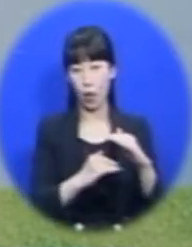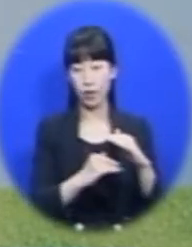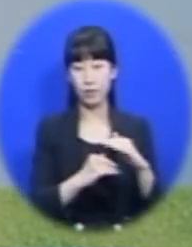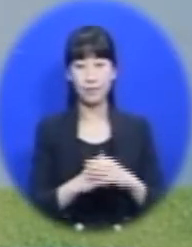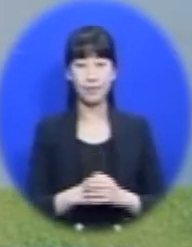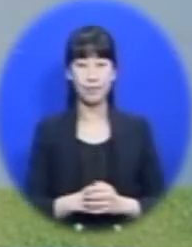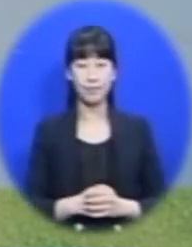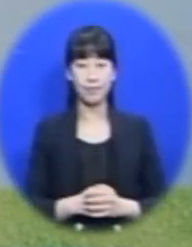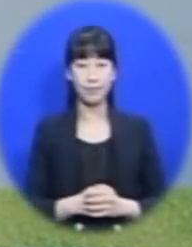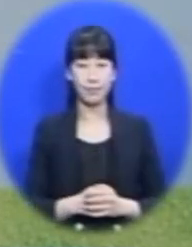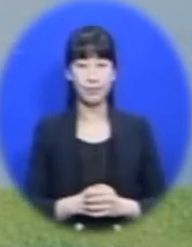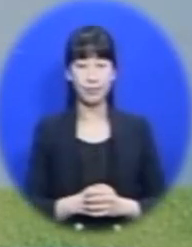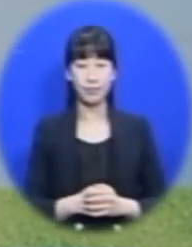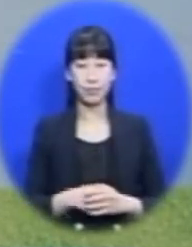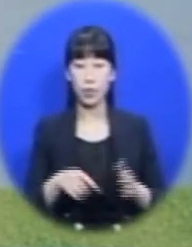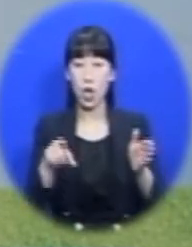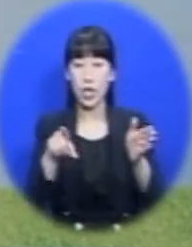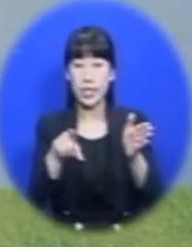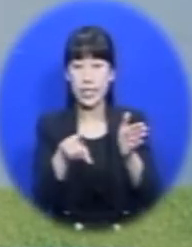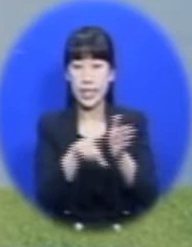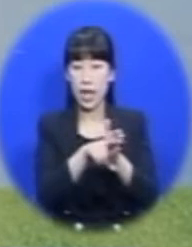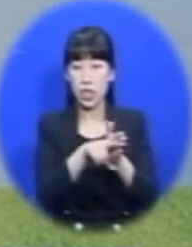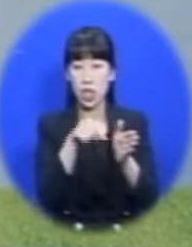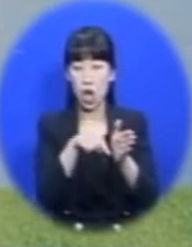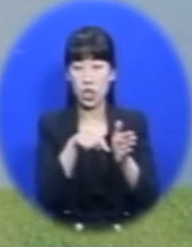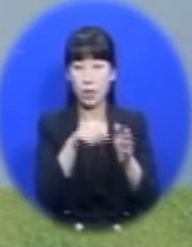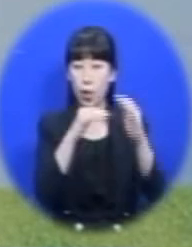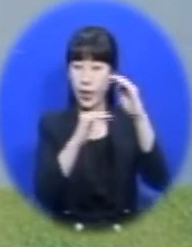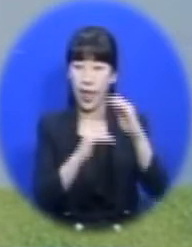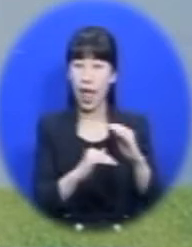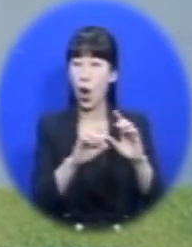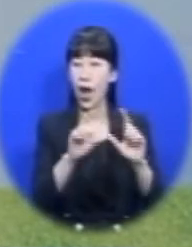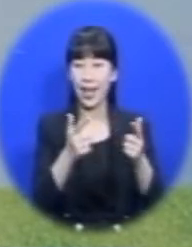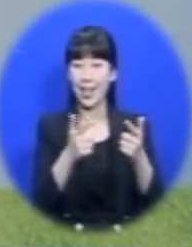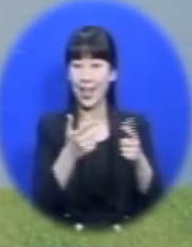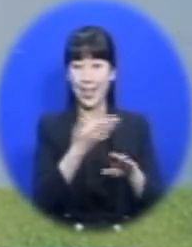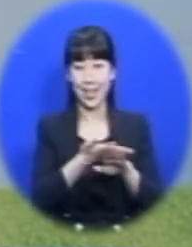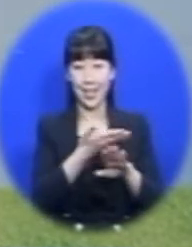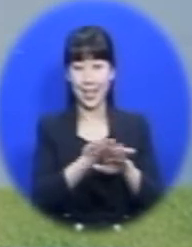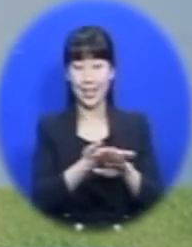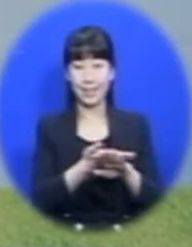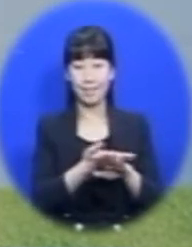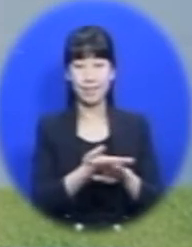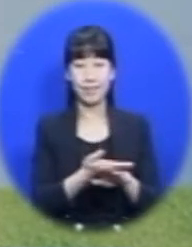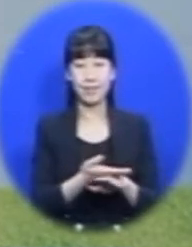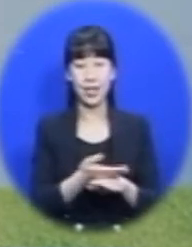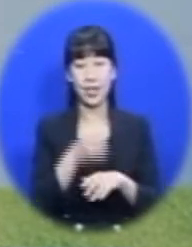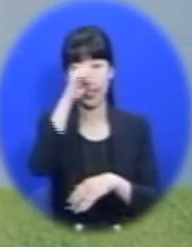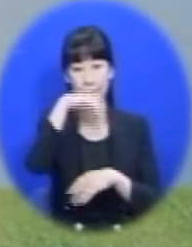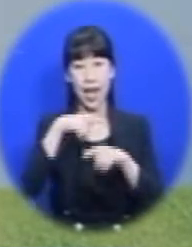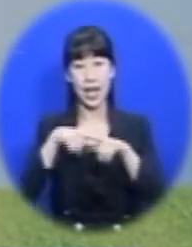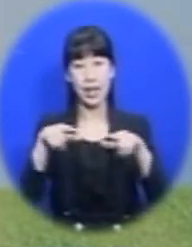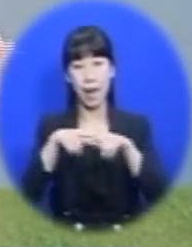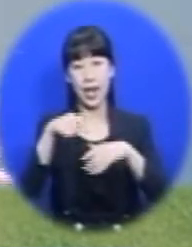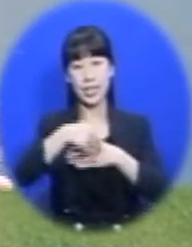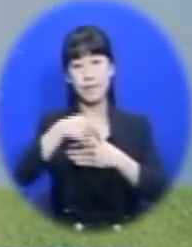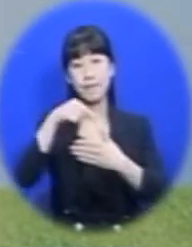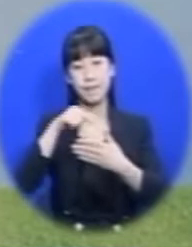아주 깊은 신앙적인 교훈을 담고 있는 그런 책은 아닙니다. 일반적인